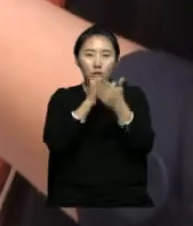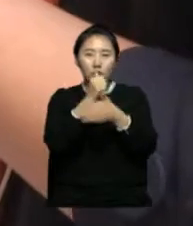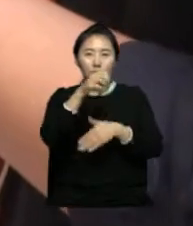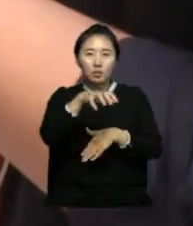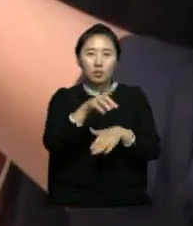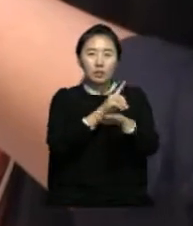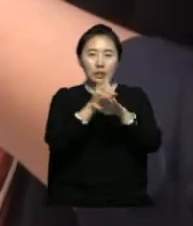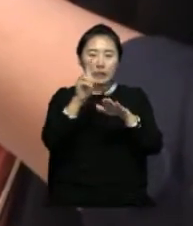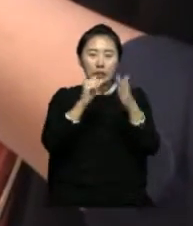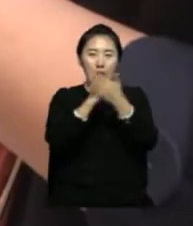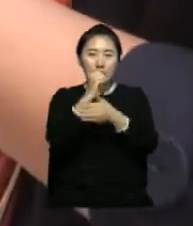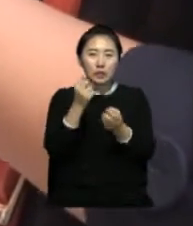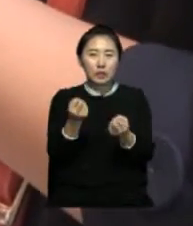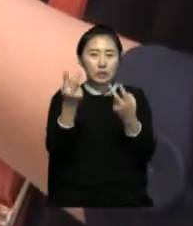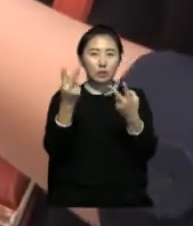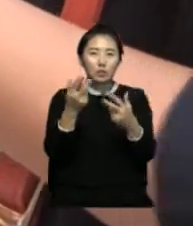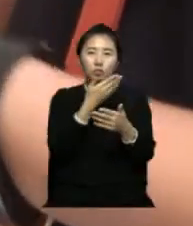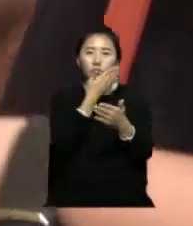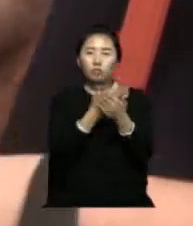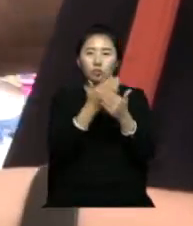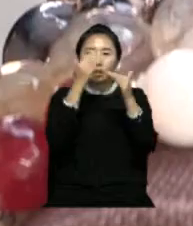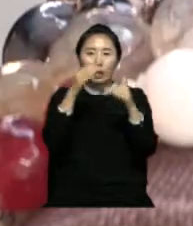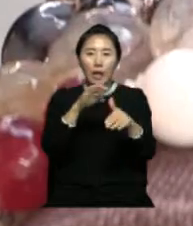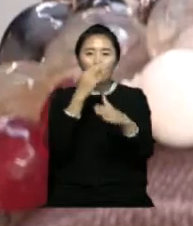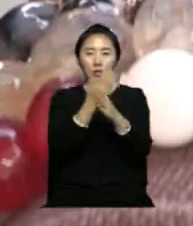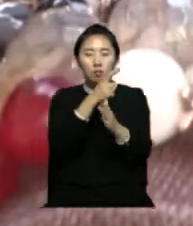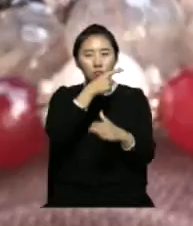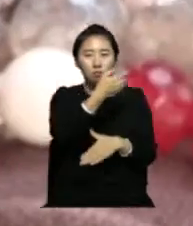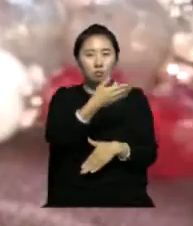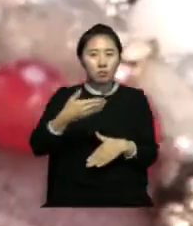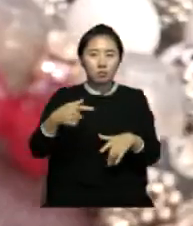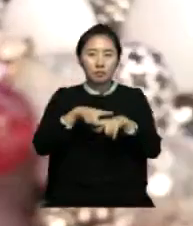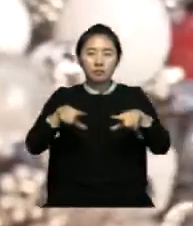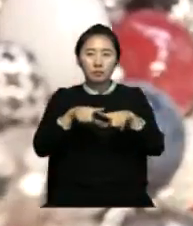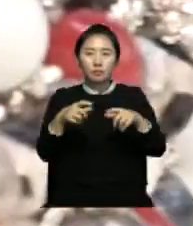디지털 사진 공모전 등이 주 행사장인 안양천 일대에서